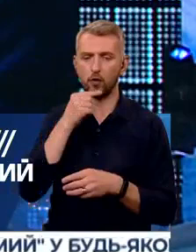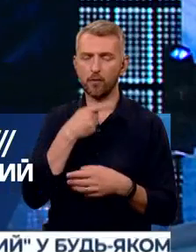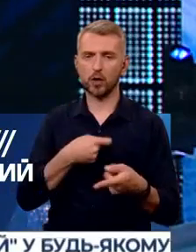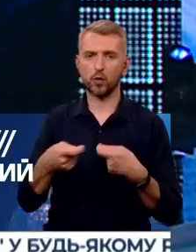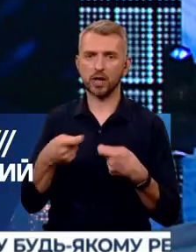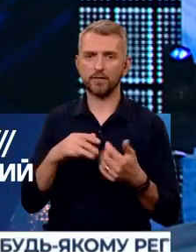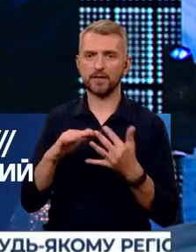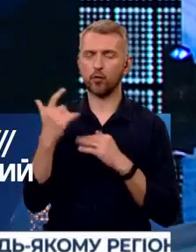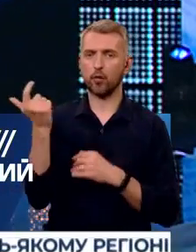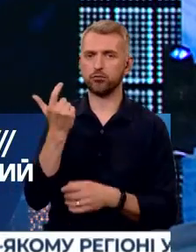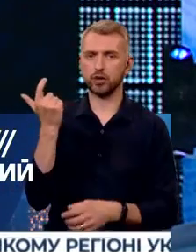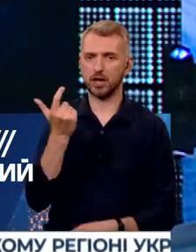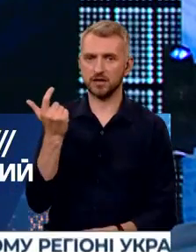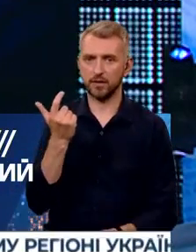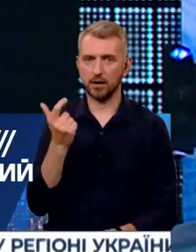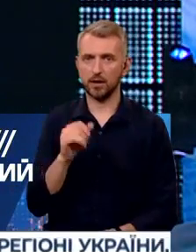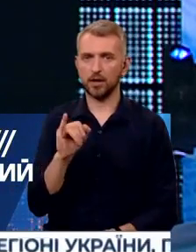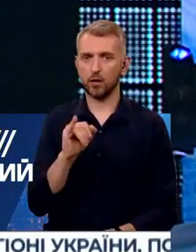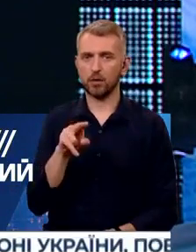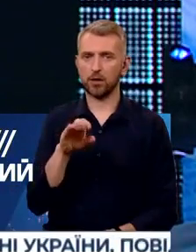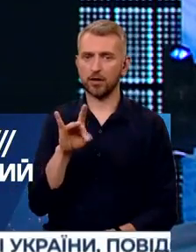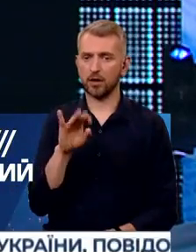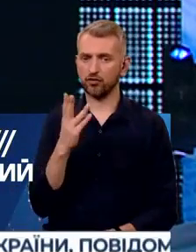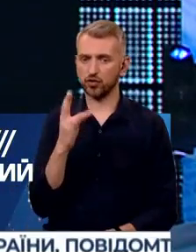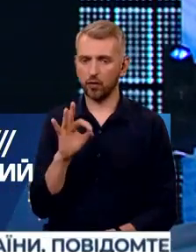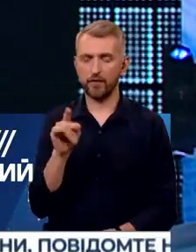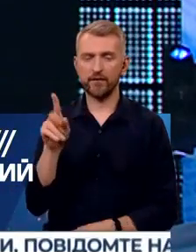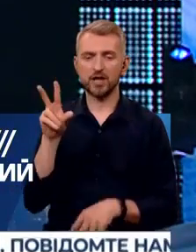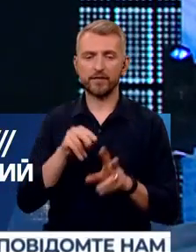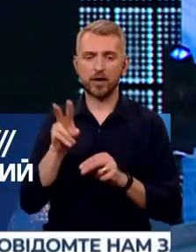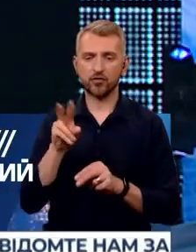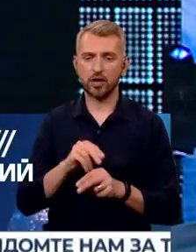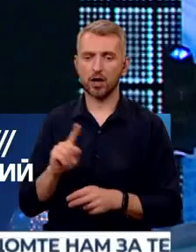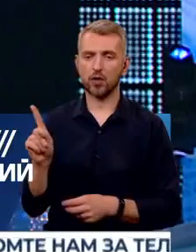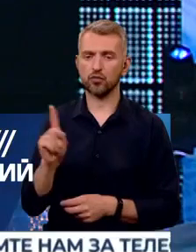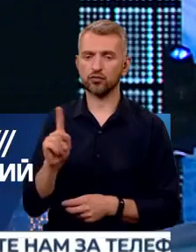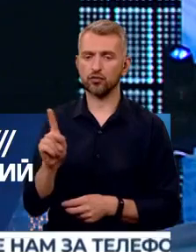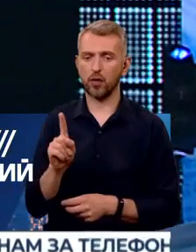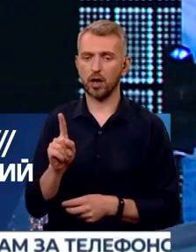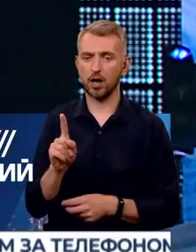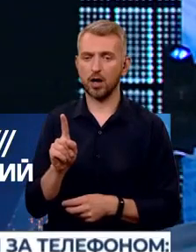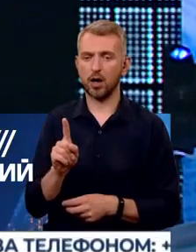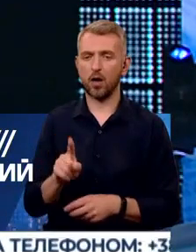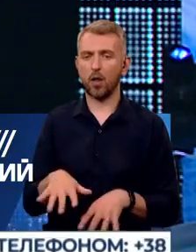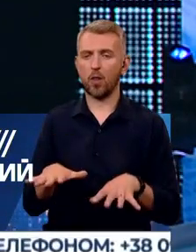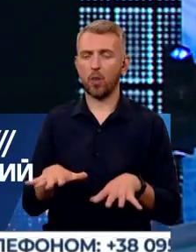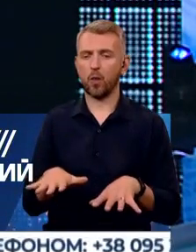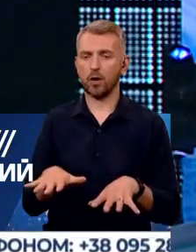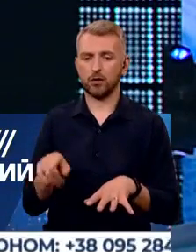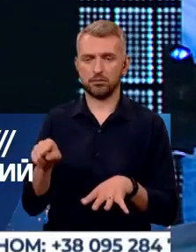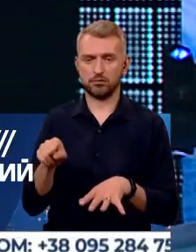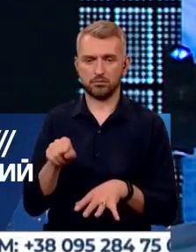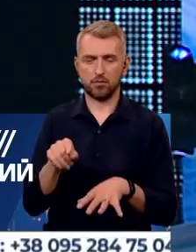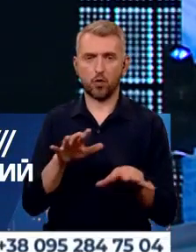торгівлі і сільського господарства Ігор Петрашко. Він вважає, що локалізація не працює,